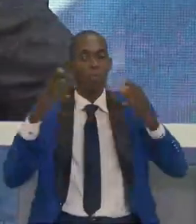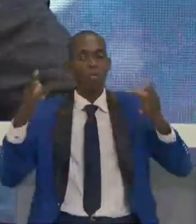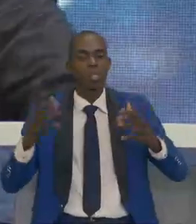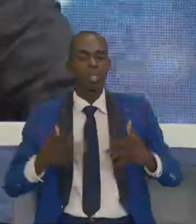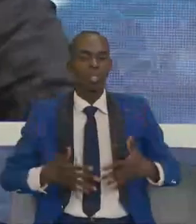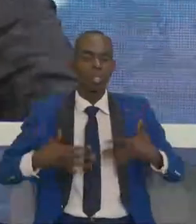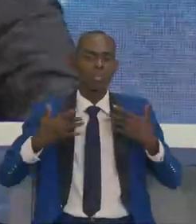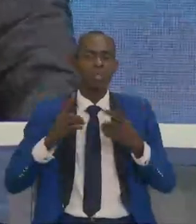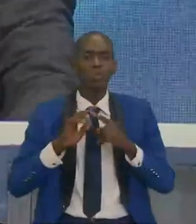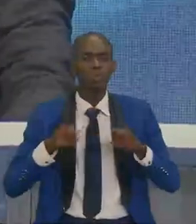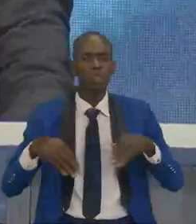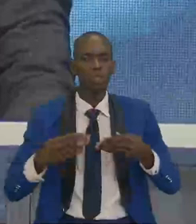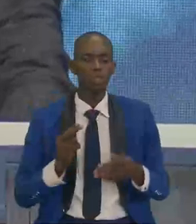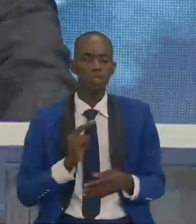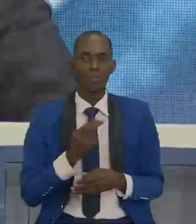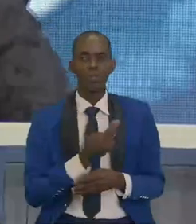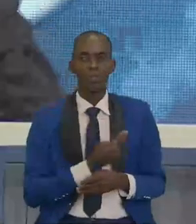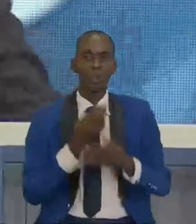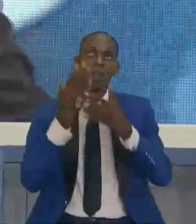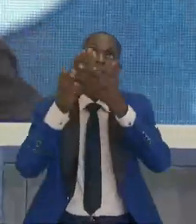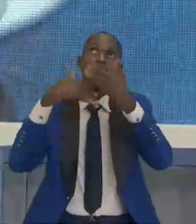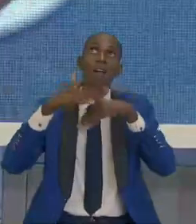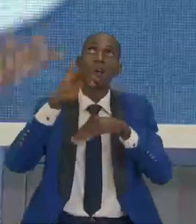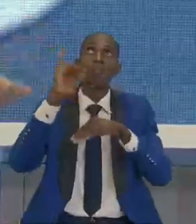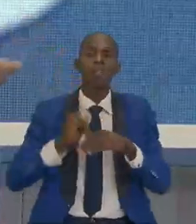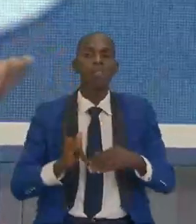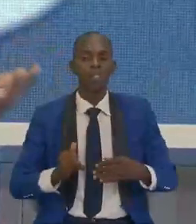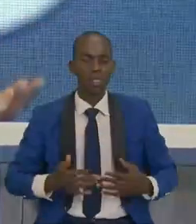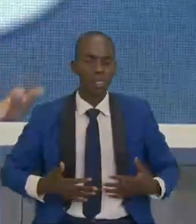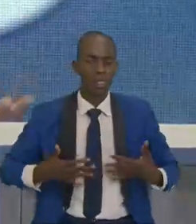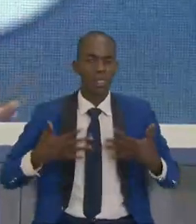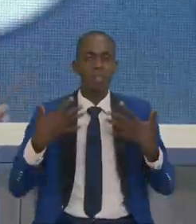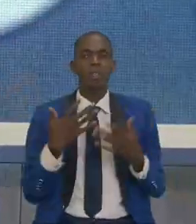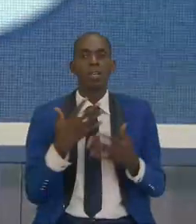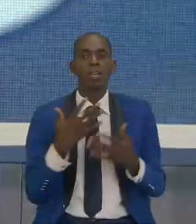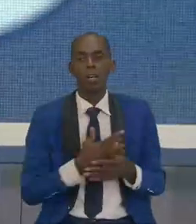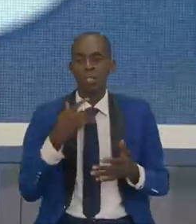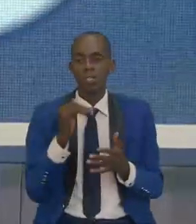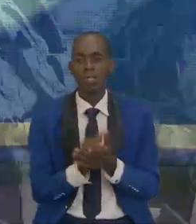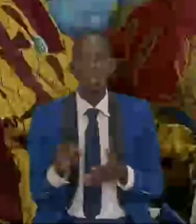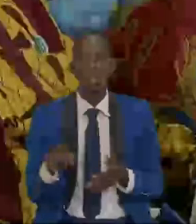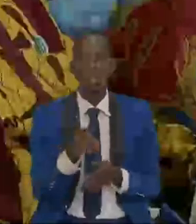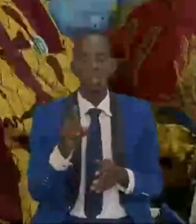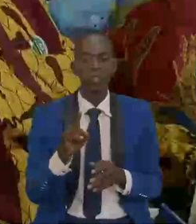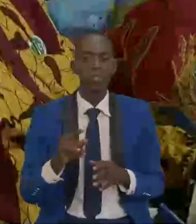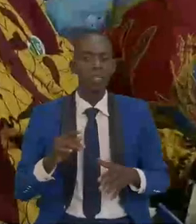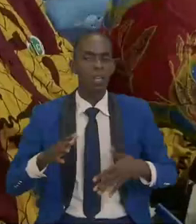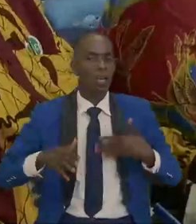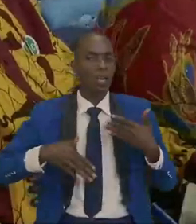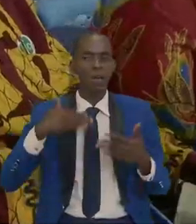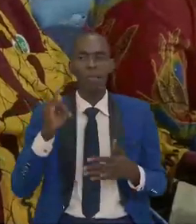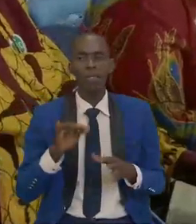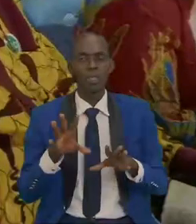pour toujours, qui nous donne la vie abondante, qui nous donne la vie du ciel.